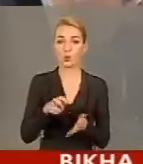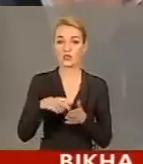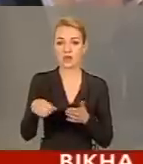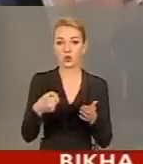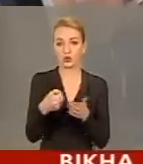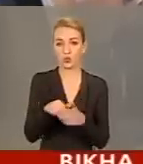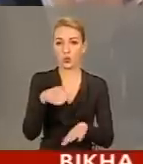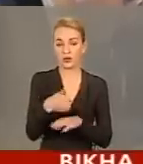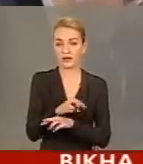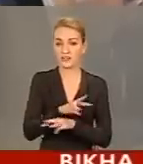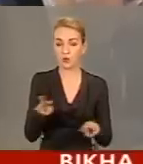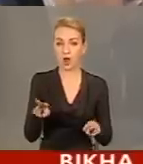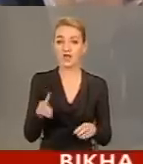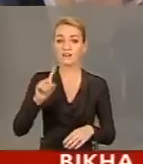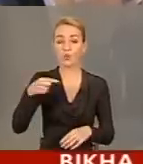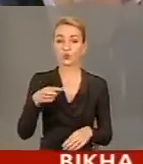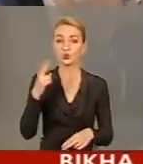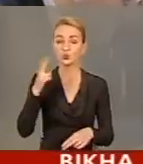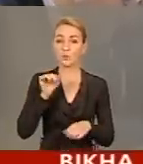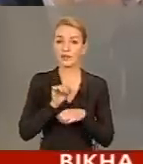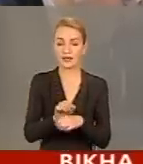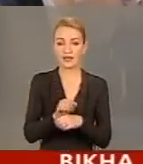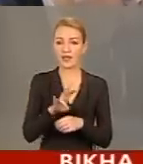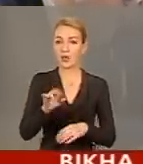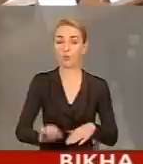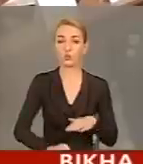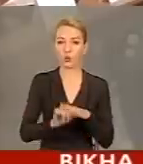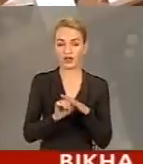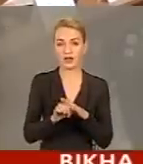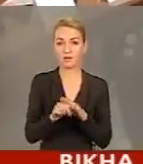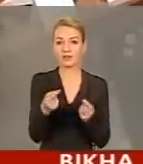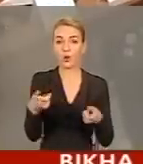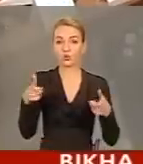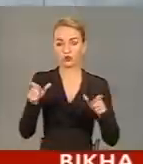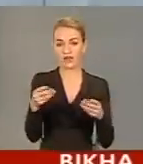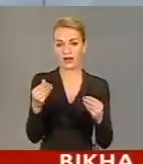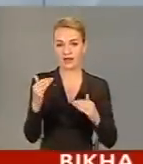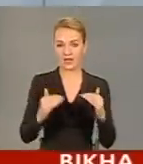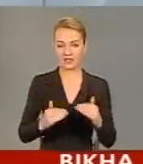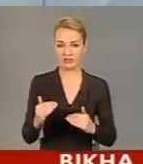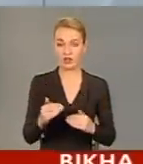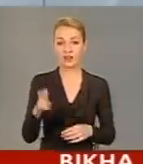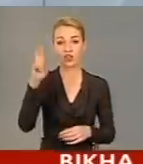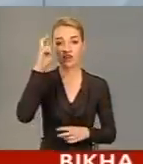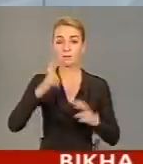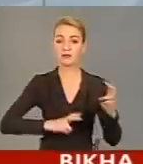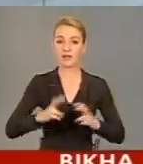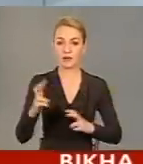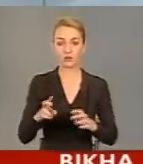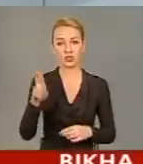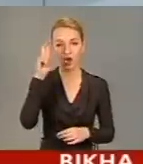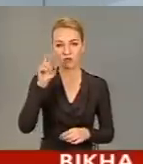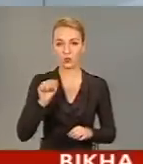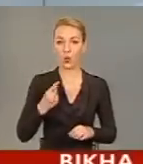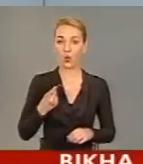Арсенія Яценюка із вимогою зупинити, на їхню думку, необґрунтоване накручування тарифів. Державним підприємством